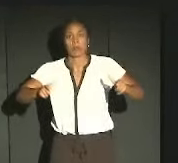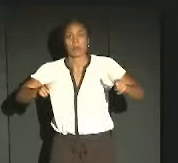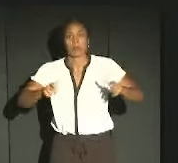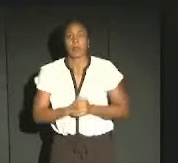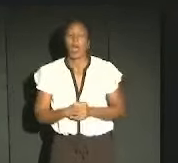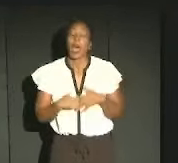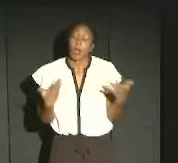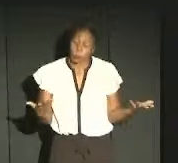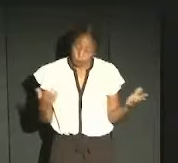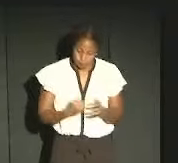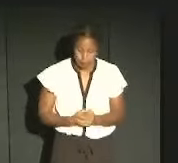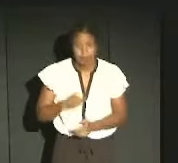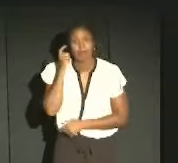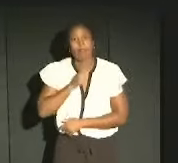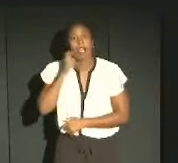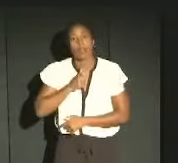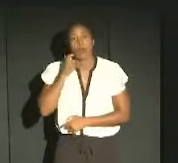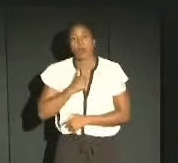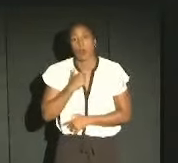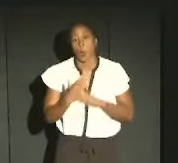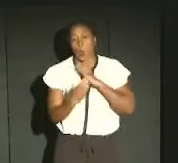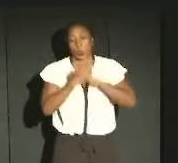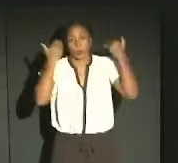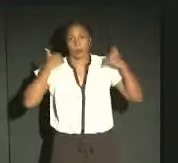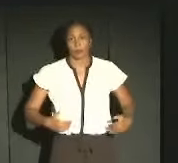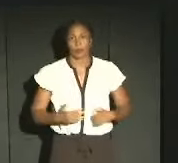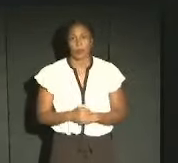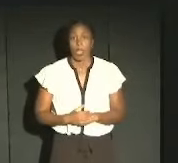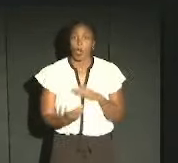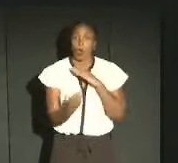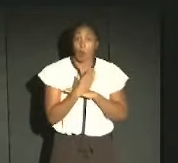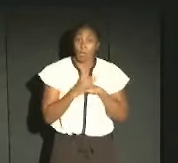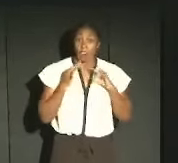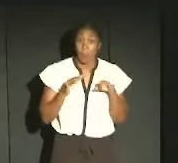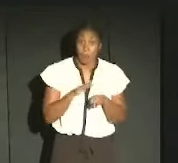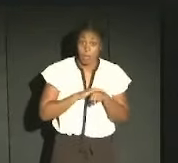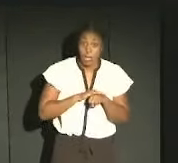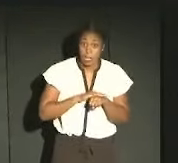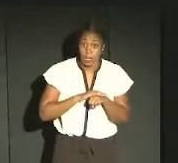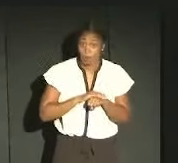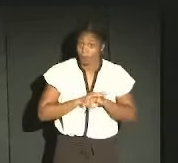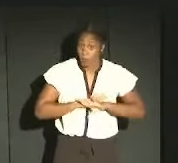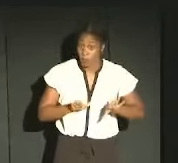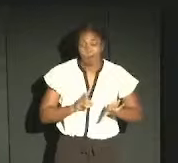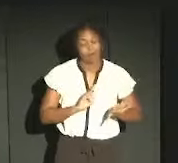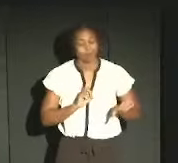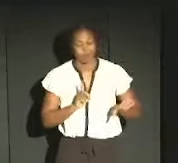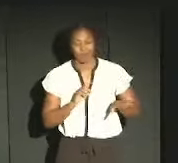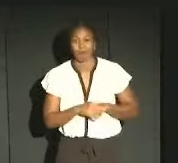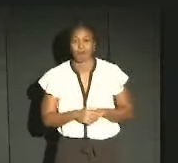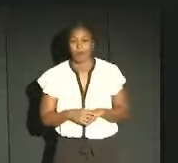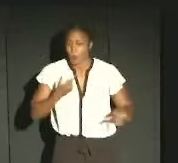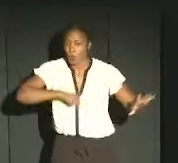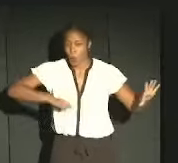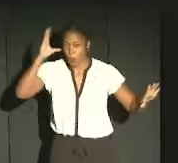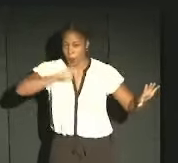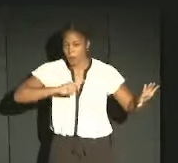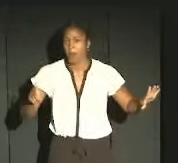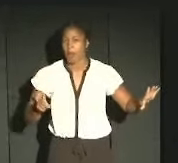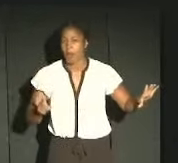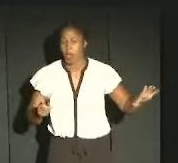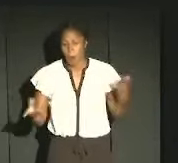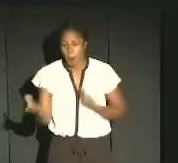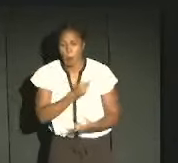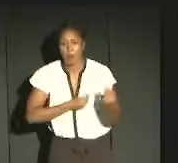alors Macron nous fait la guerre mais il ne fait pas la guerre seulement dans la politique qui est menée nous n'avons pas oublié qu'à chaque instant où le peuple